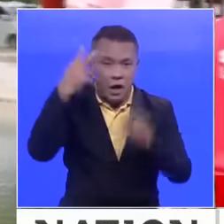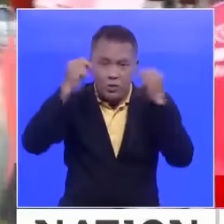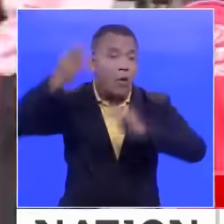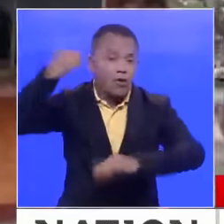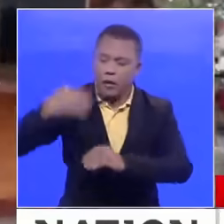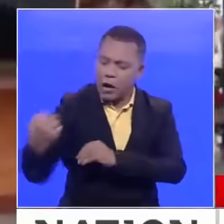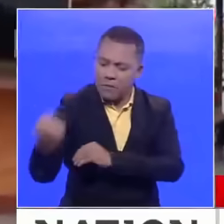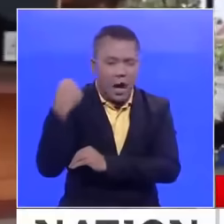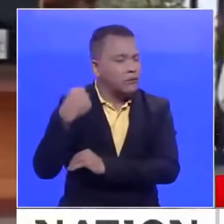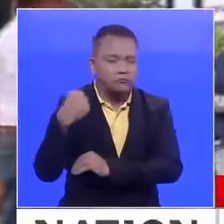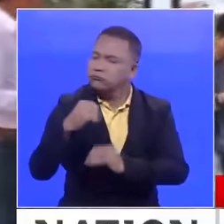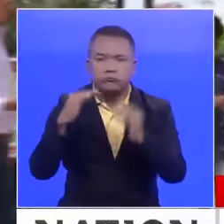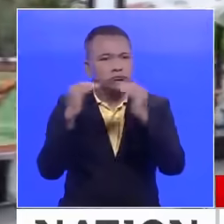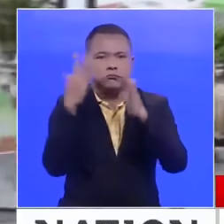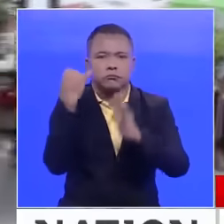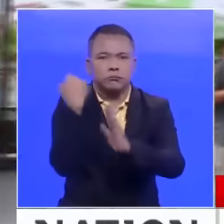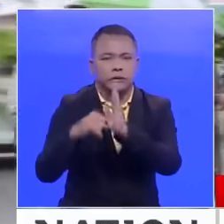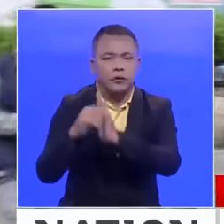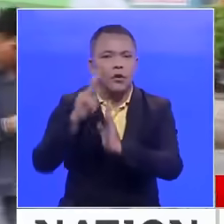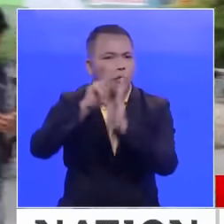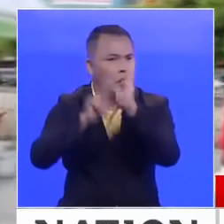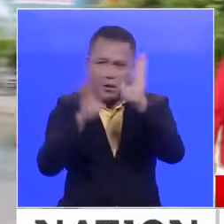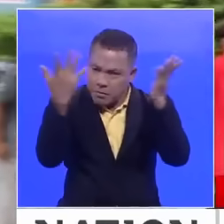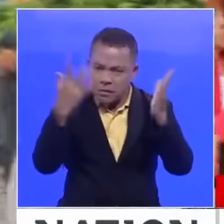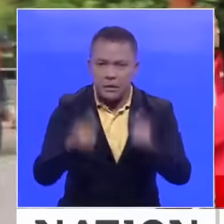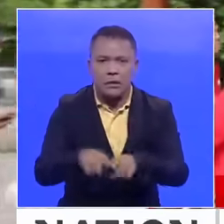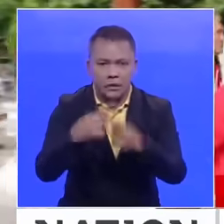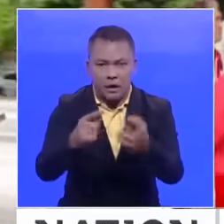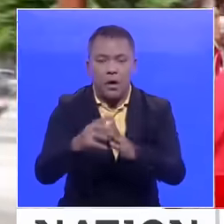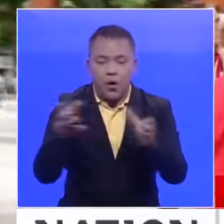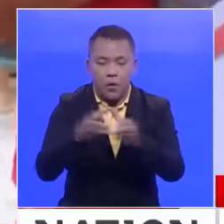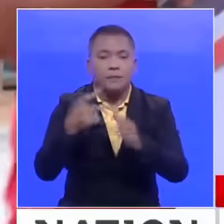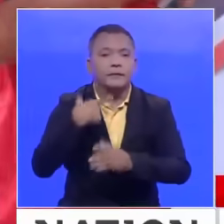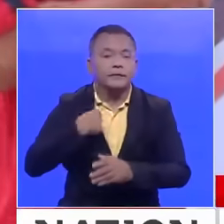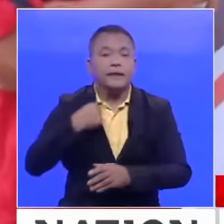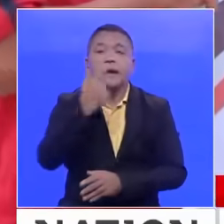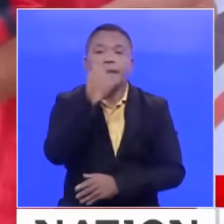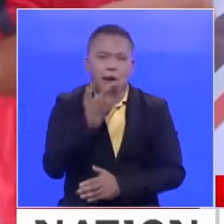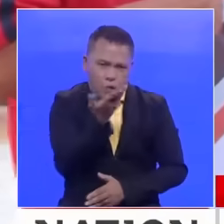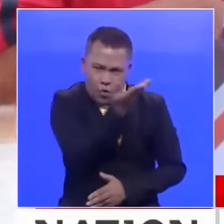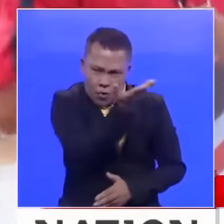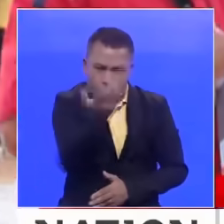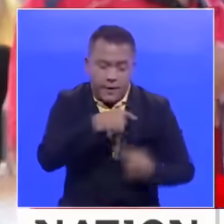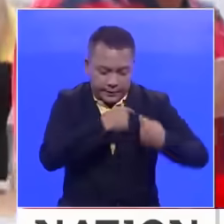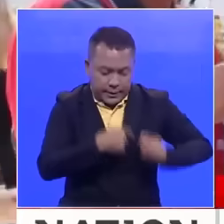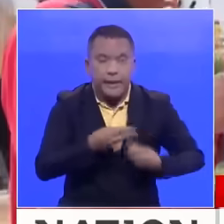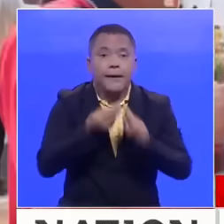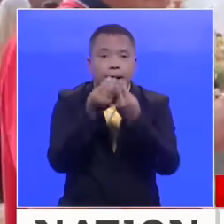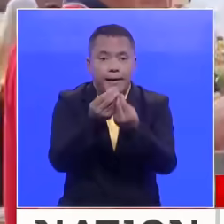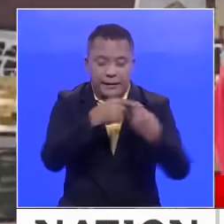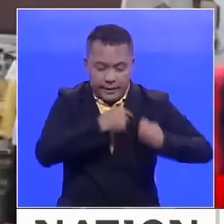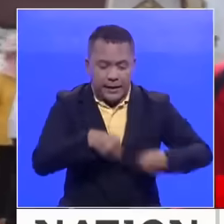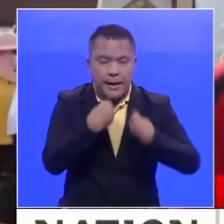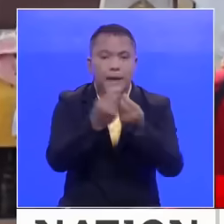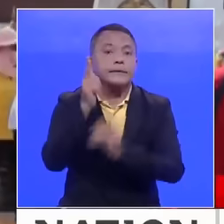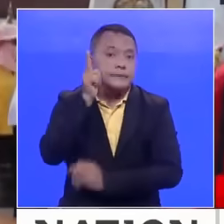อำนาจที่ไม่ได้อยู่ในกระบวนการยุติธรรมตามปกติดังนั้นมวลชนคนเสื้อแดงก็เลยขอร่วมส่งกำลังใจแรงใจไปให้คุณ